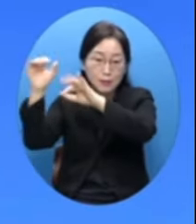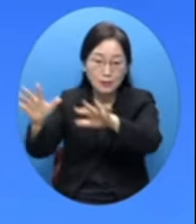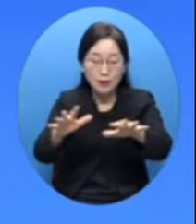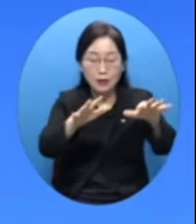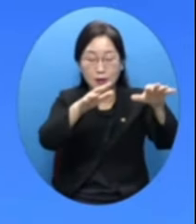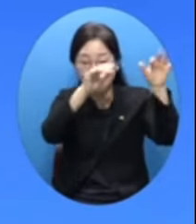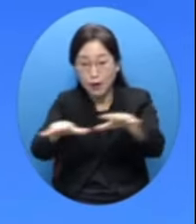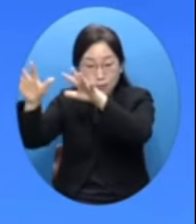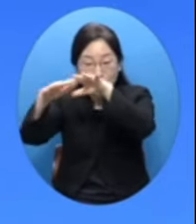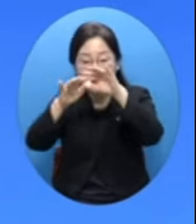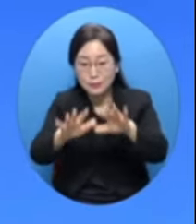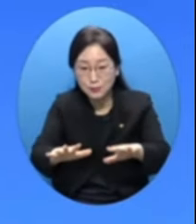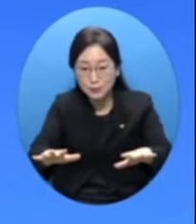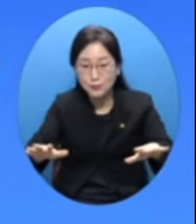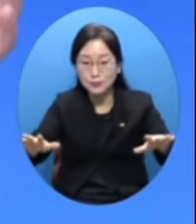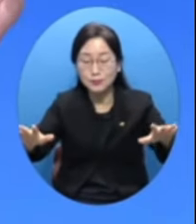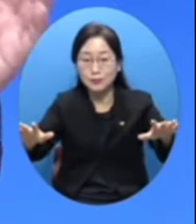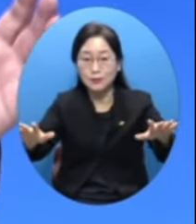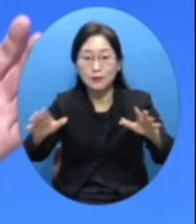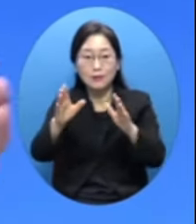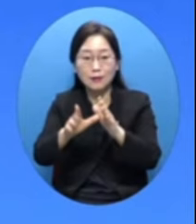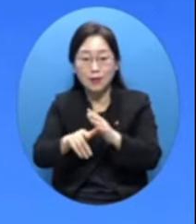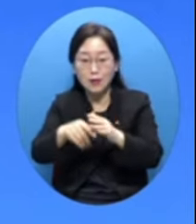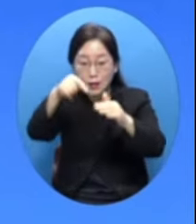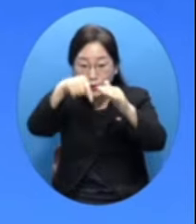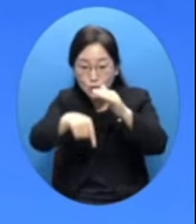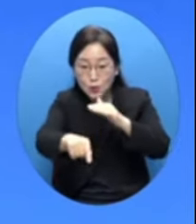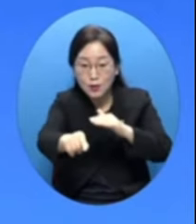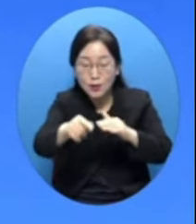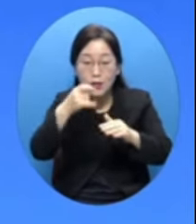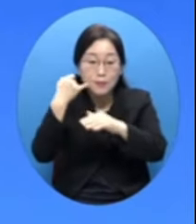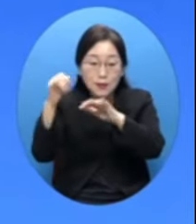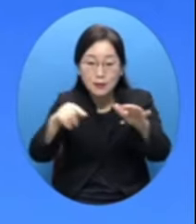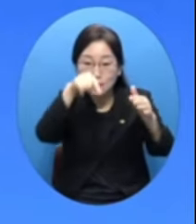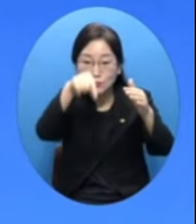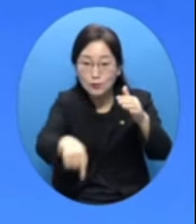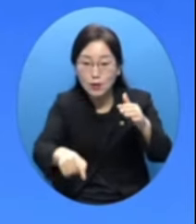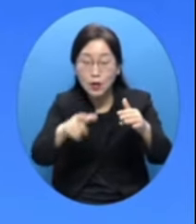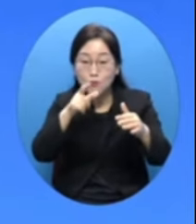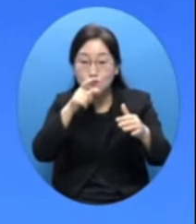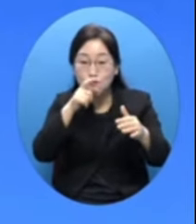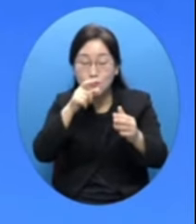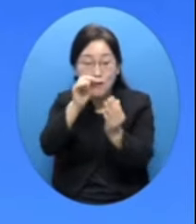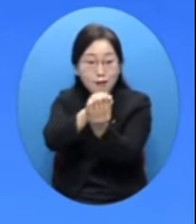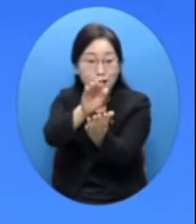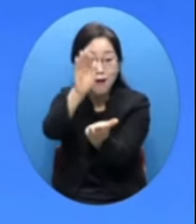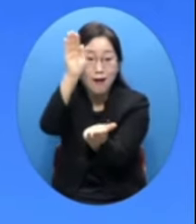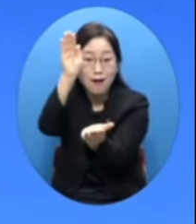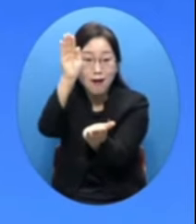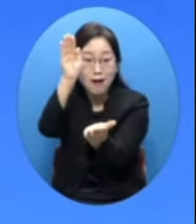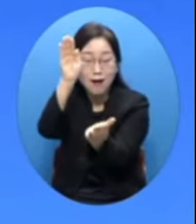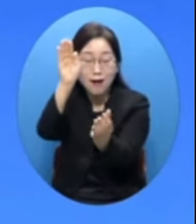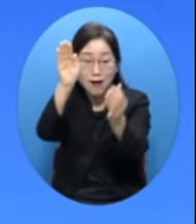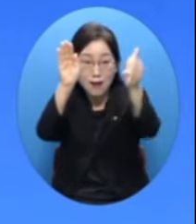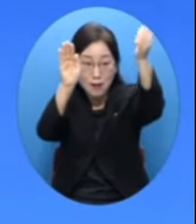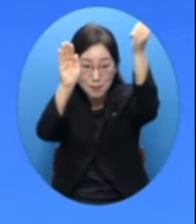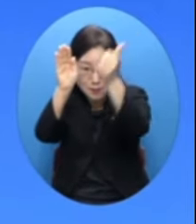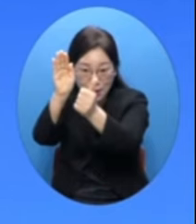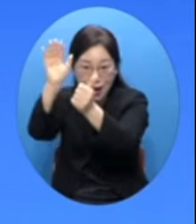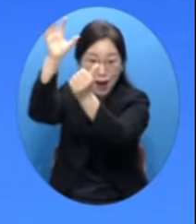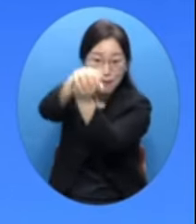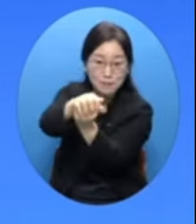그때 요나를 기다리고 있는 것은 큰 물고기인데 물고기가 기다리고 있다가 덥석 요나를